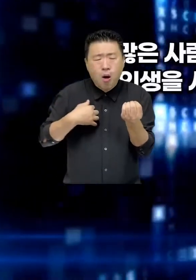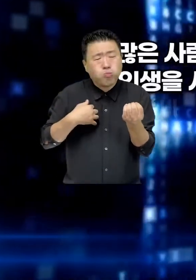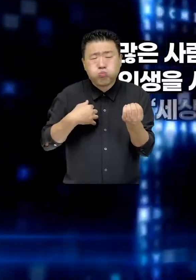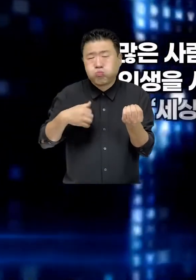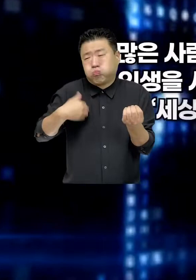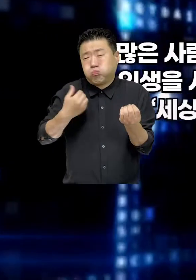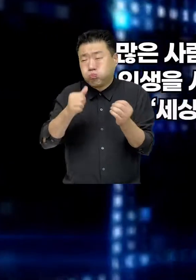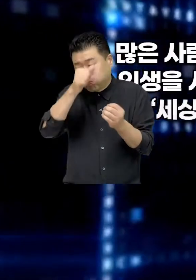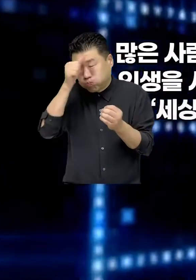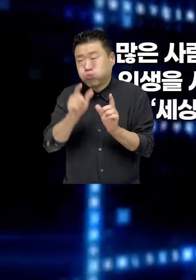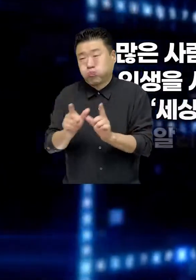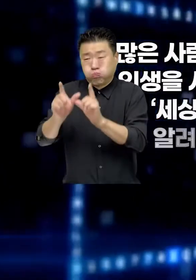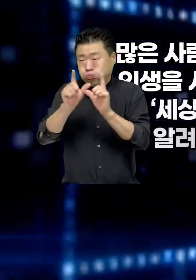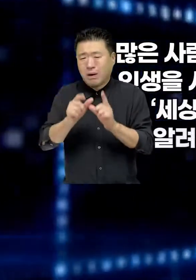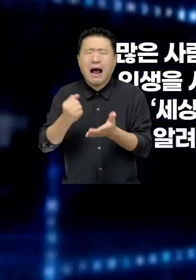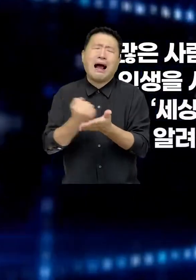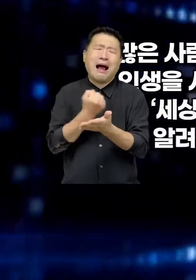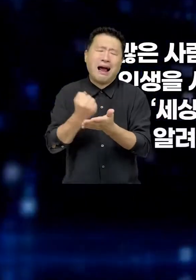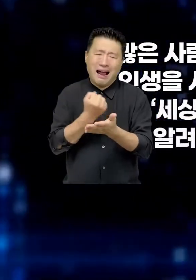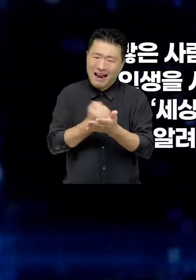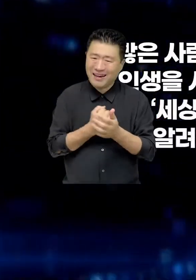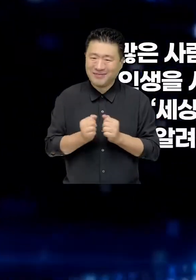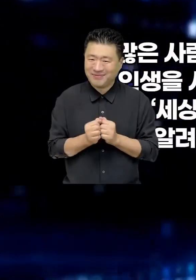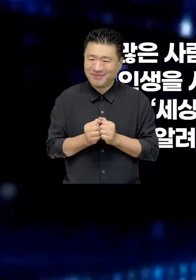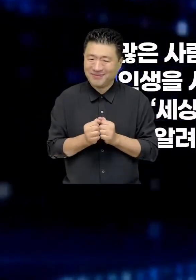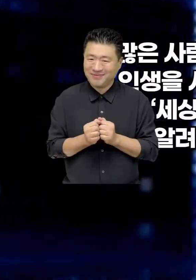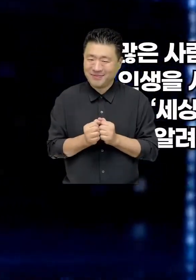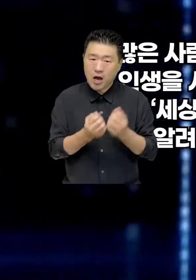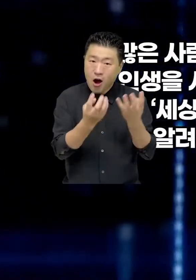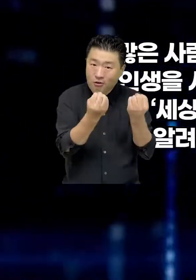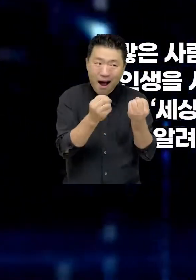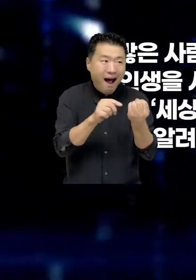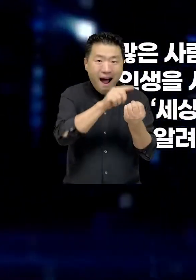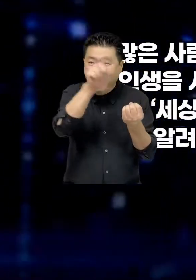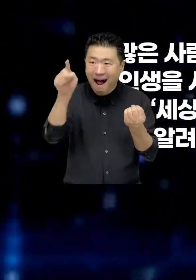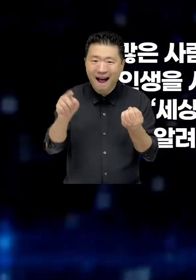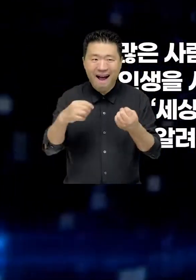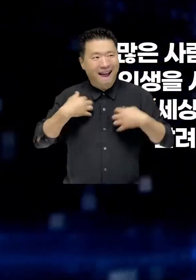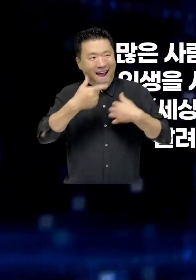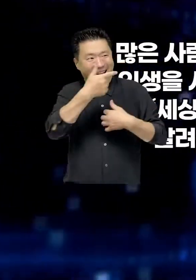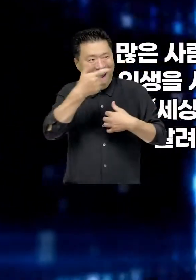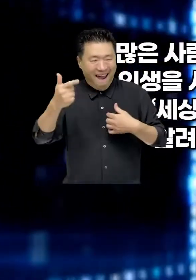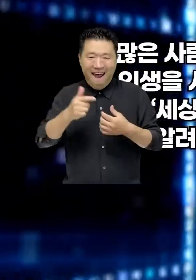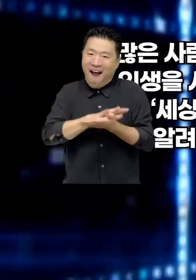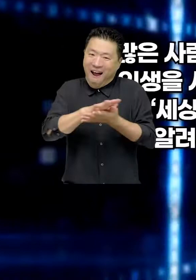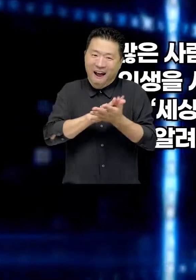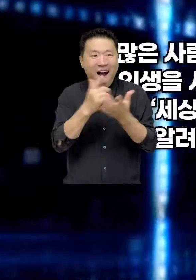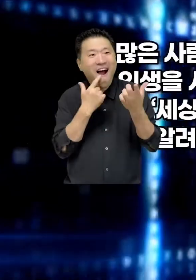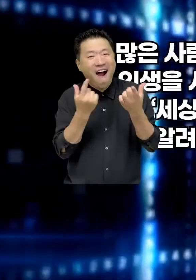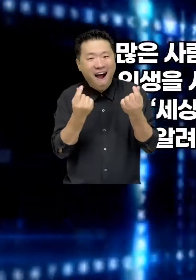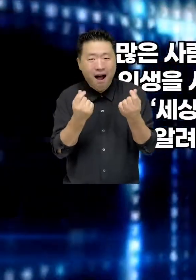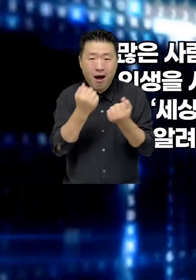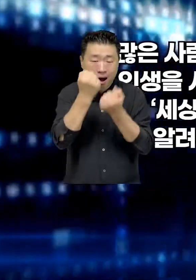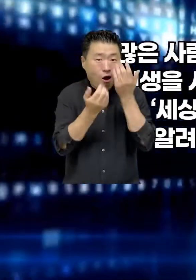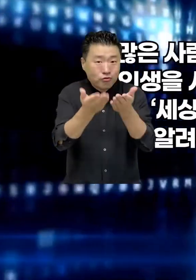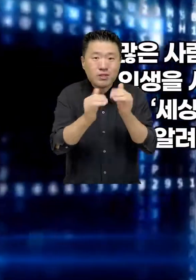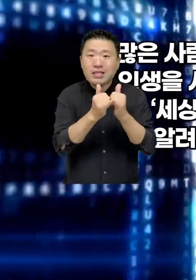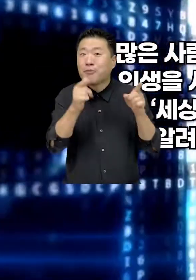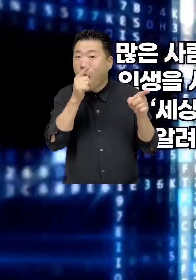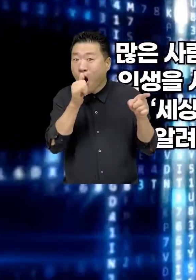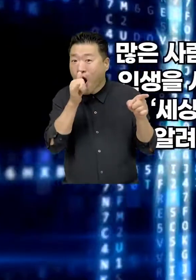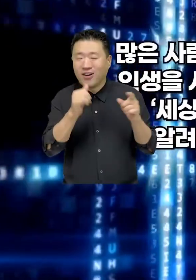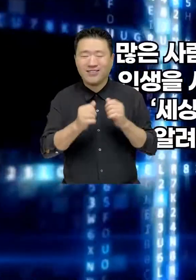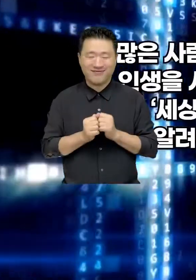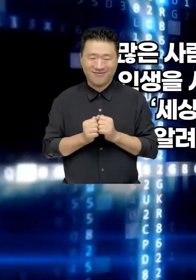채 인생을 사는 것에 안타까움을 느껴 수학은 세상에서 가장 재미있는 놀이라고 알려주는 사람이